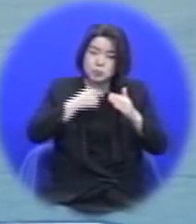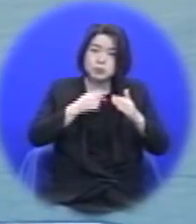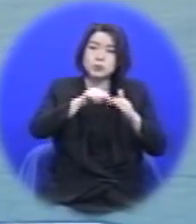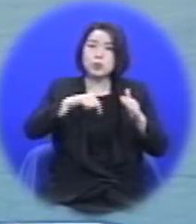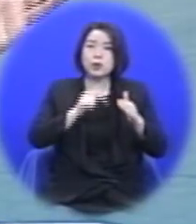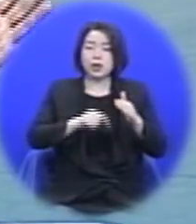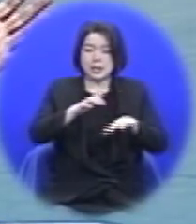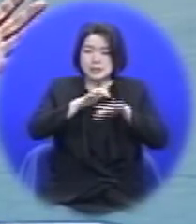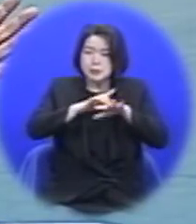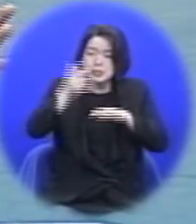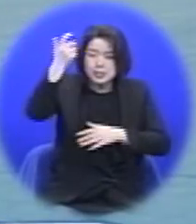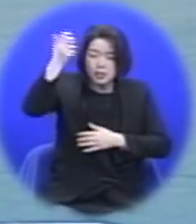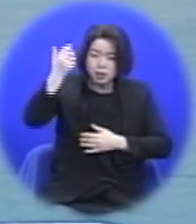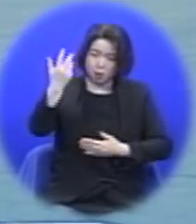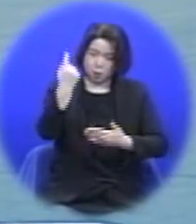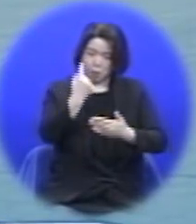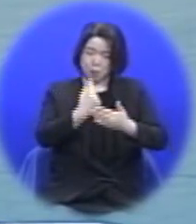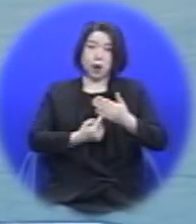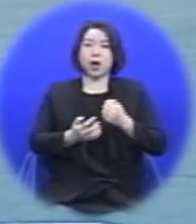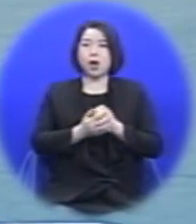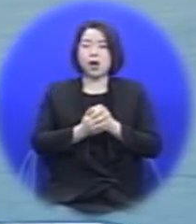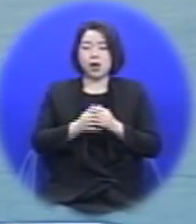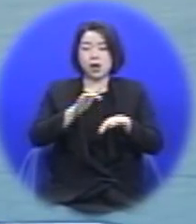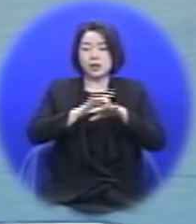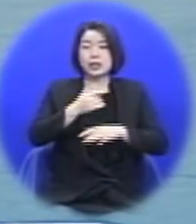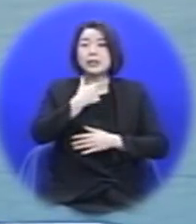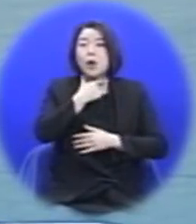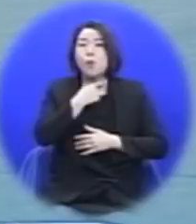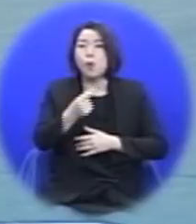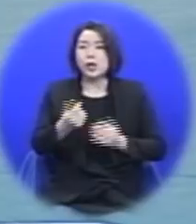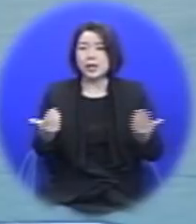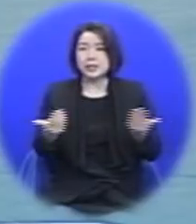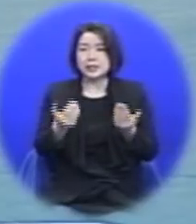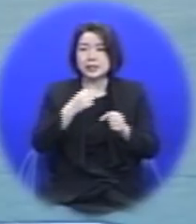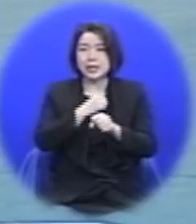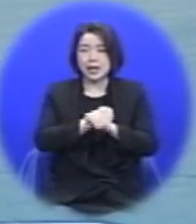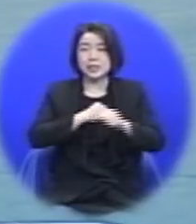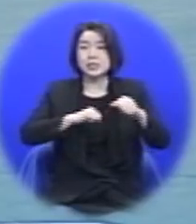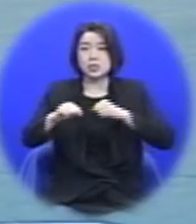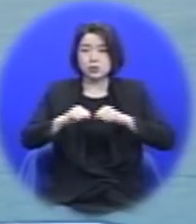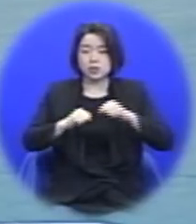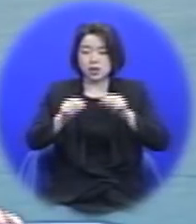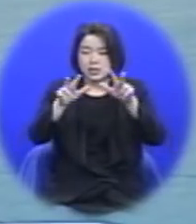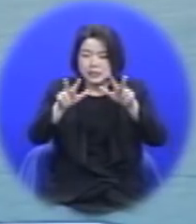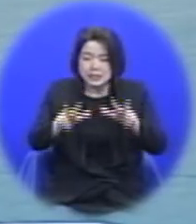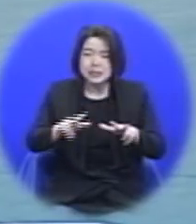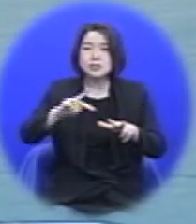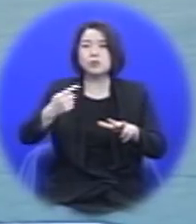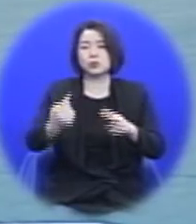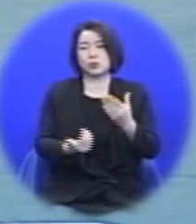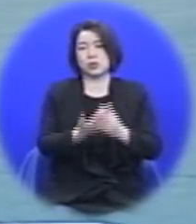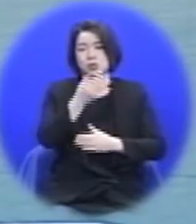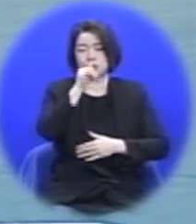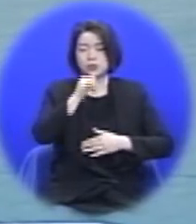그리고 완전히 사탄이 원하는 일을 하는 이런 역사가 지금도 일어나고